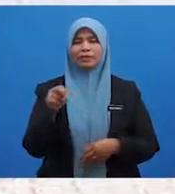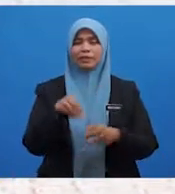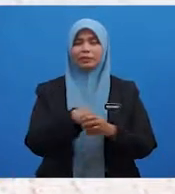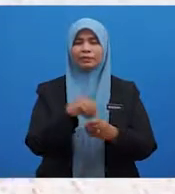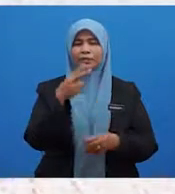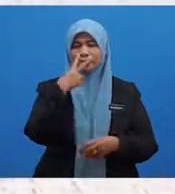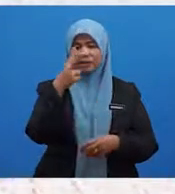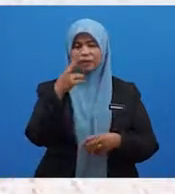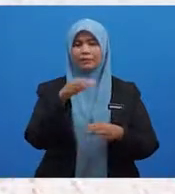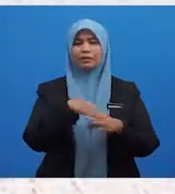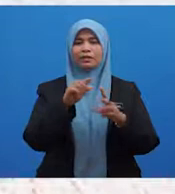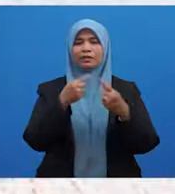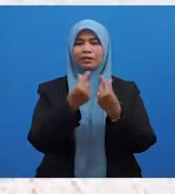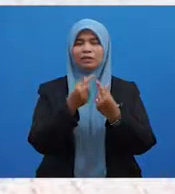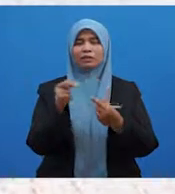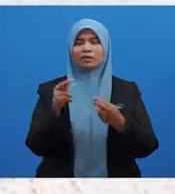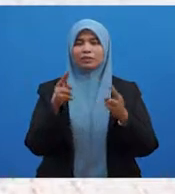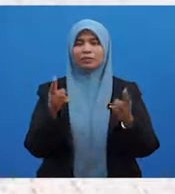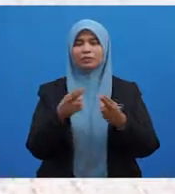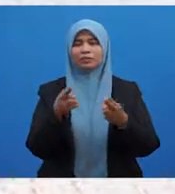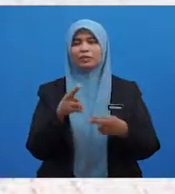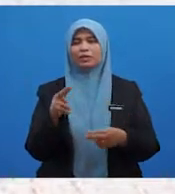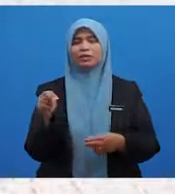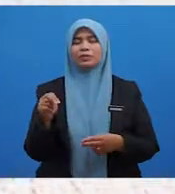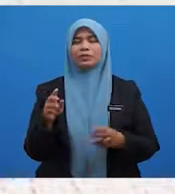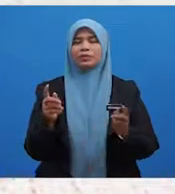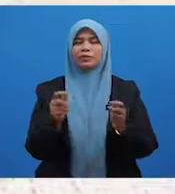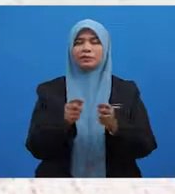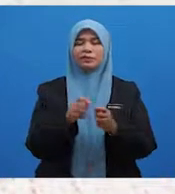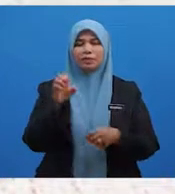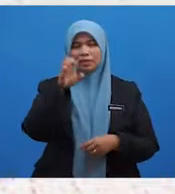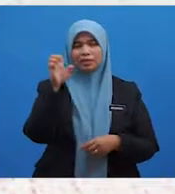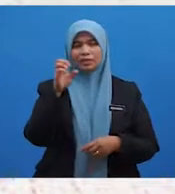dilihat pada golongan usahawan seperti Encik